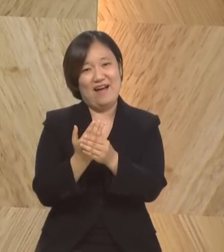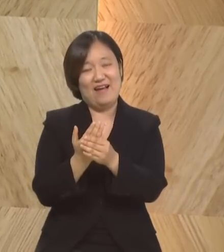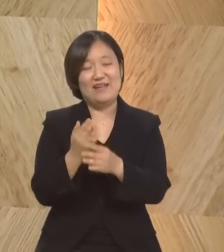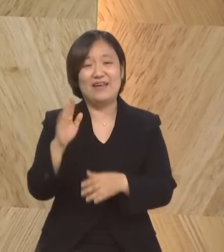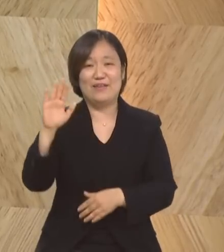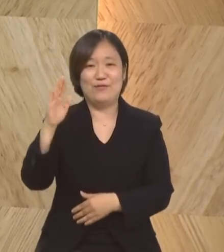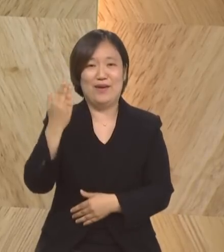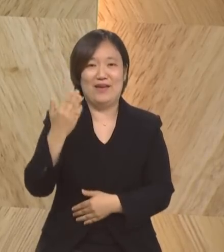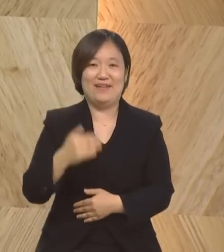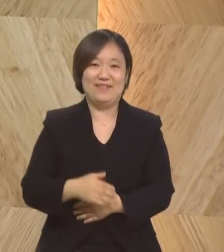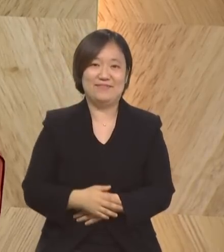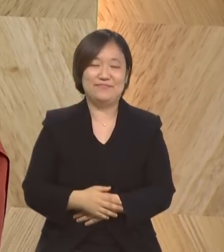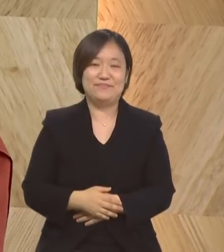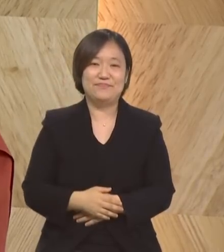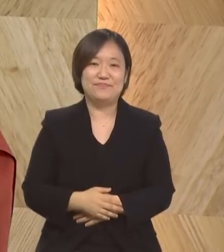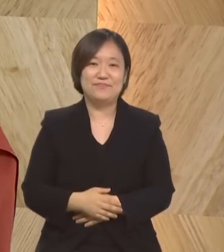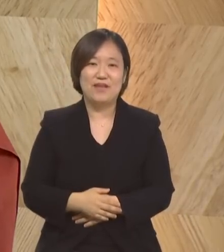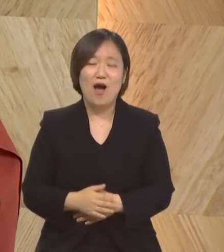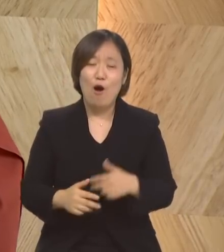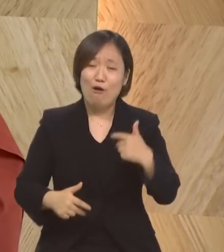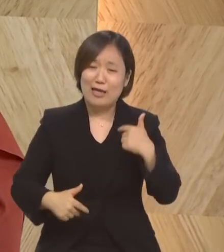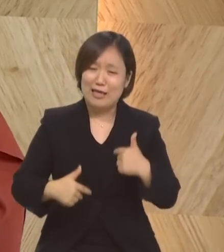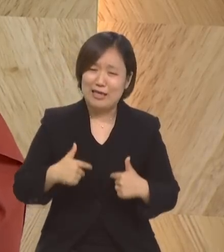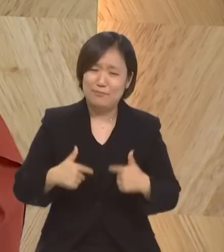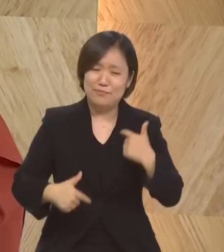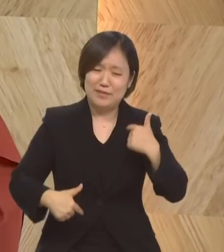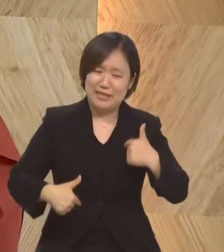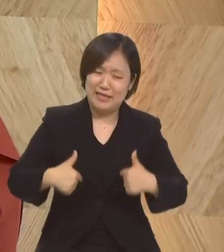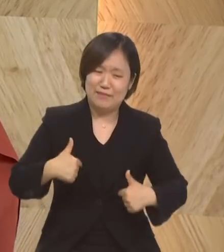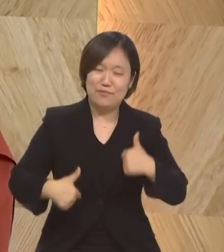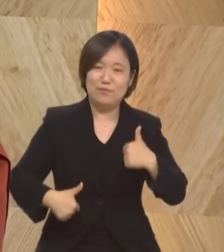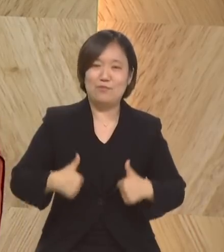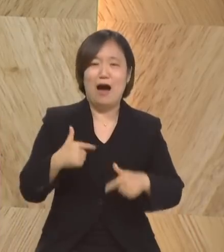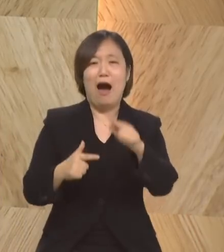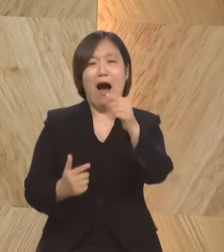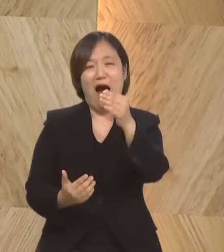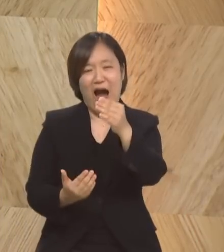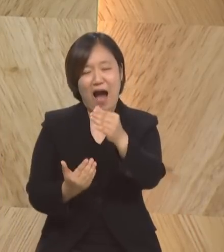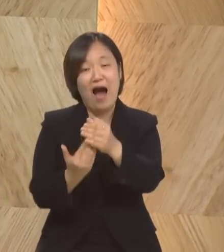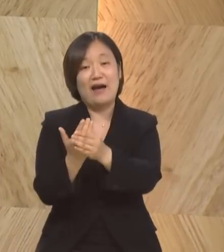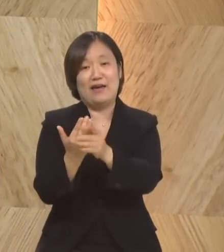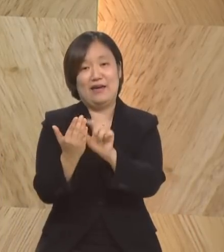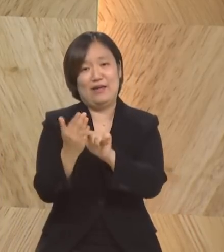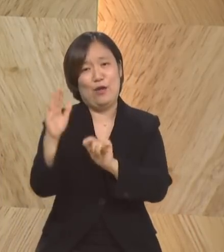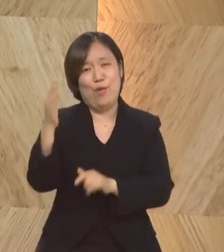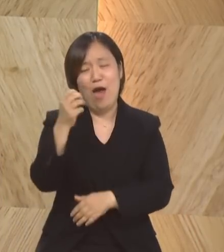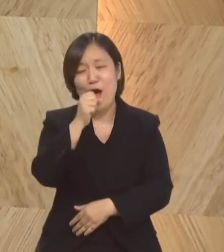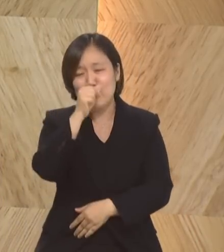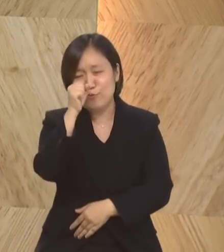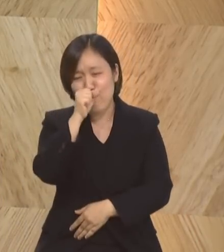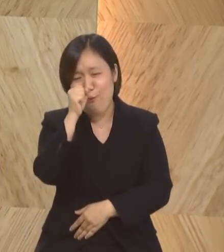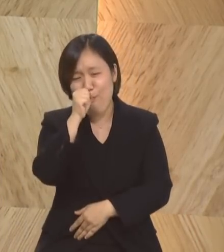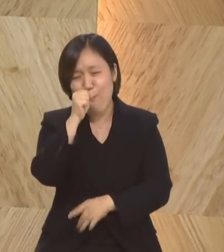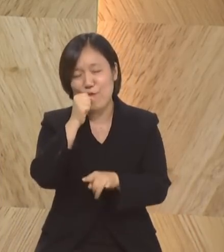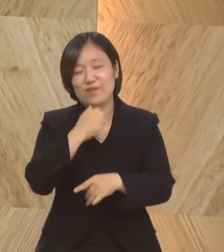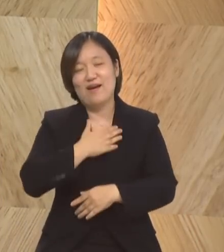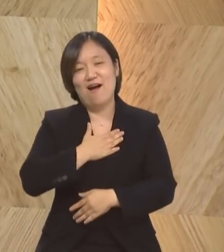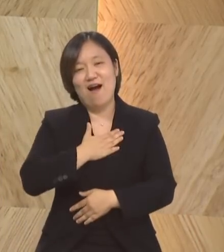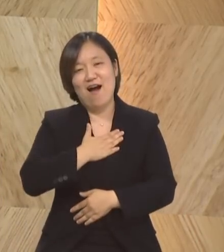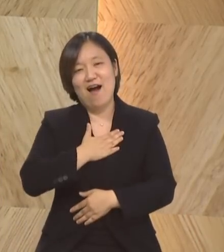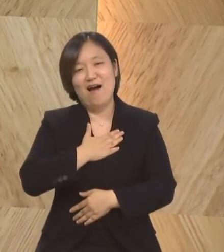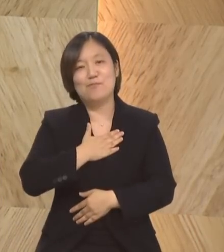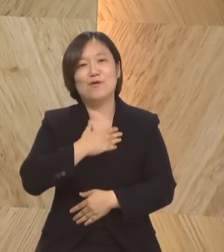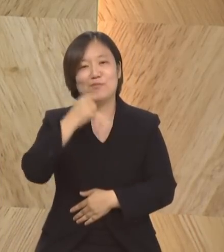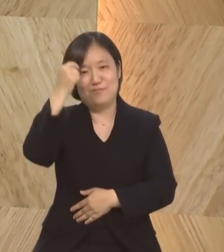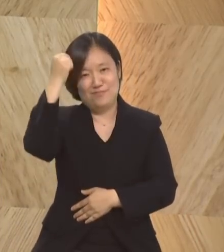우러나오는 그런 솟구치는 기쁨이 솟구치는 그런 아주 그런 좋은 긍정적인 감정이